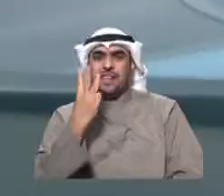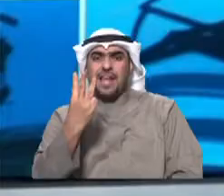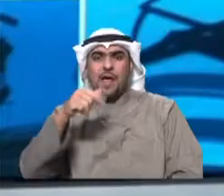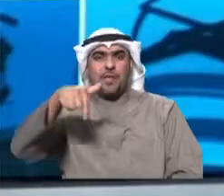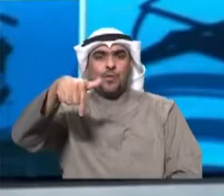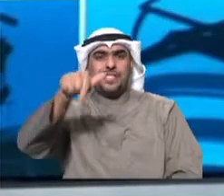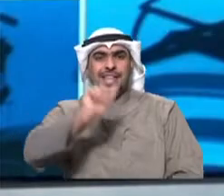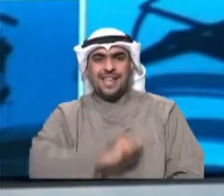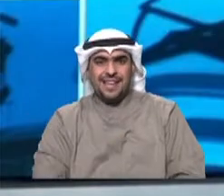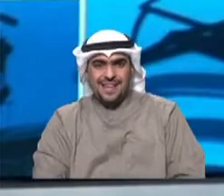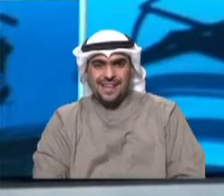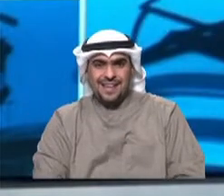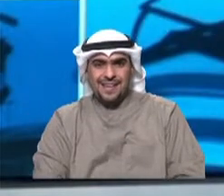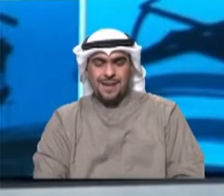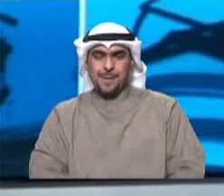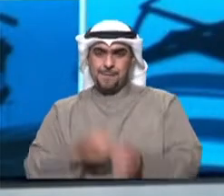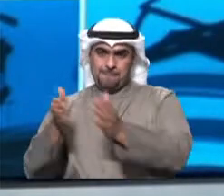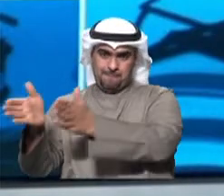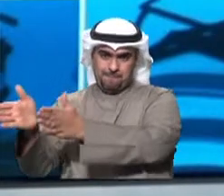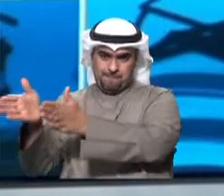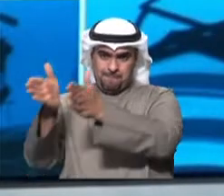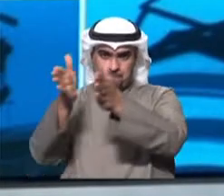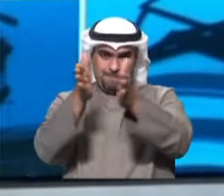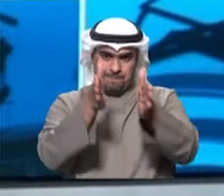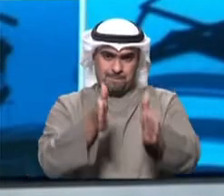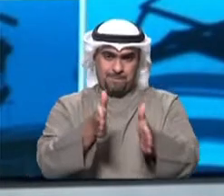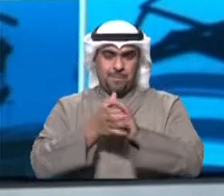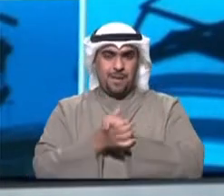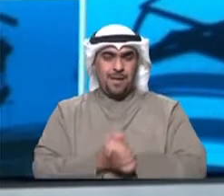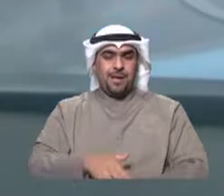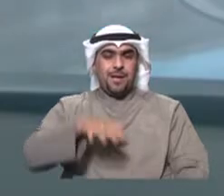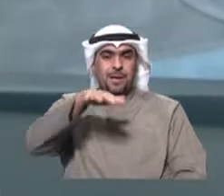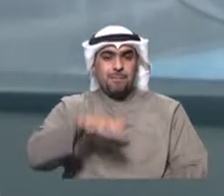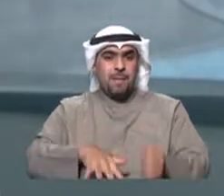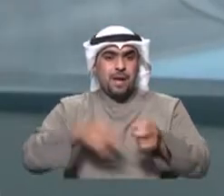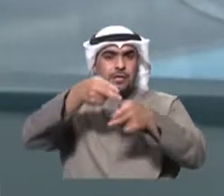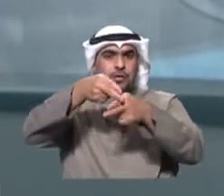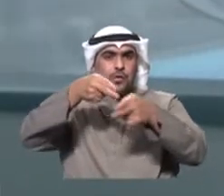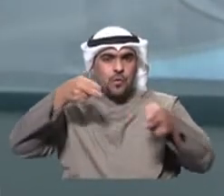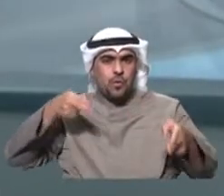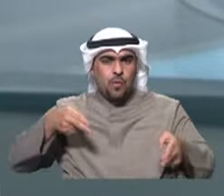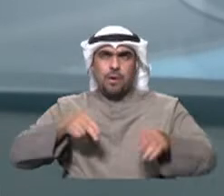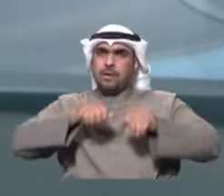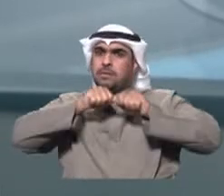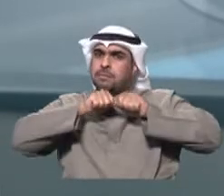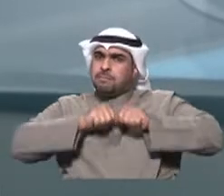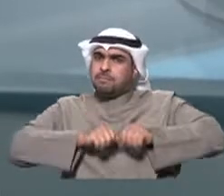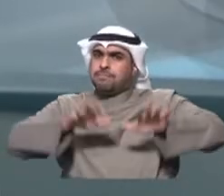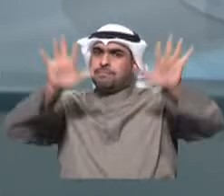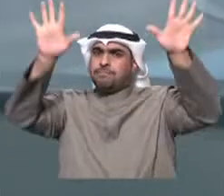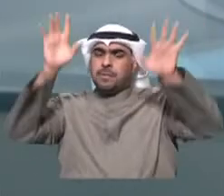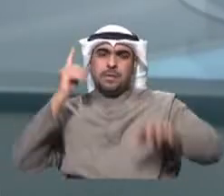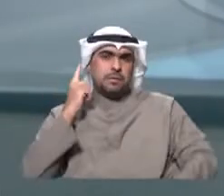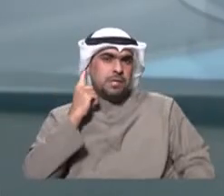1963. وعبرت دولة الكويت الحدود الإقليمية إلى الدولية في 14 من شهر مايو عام